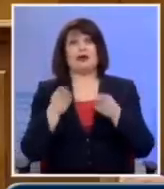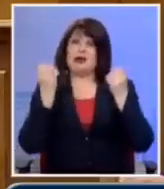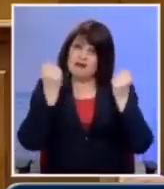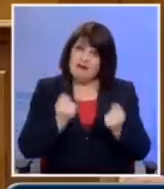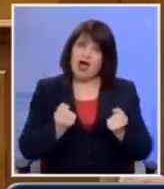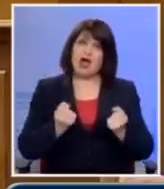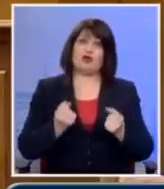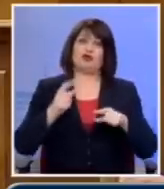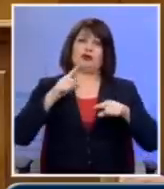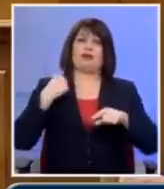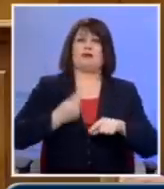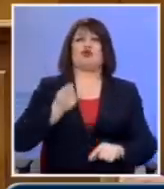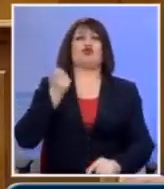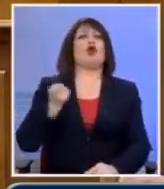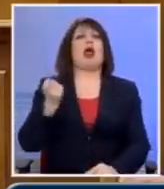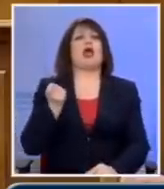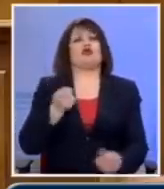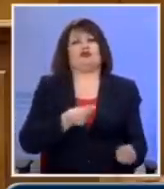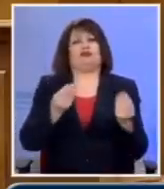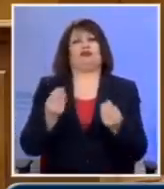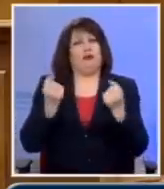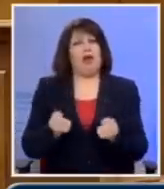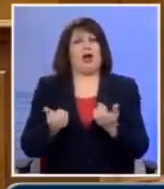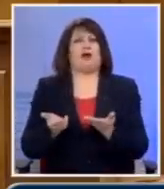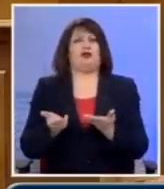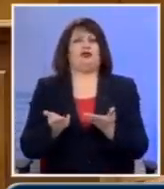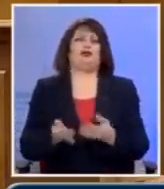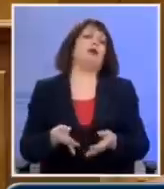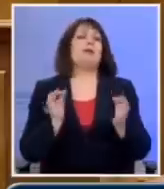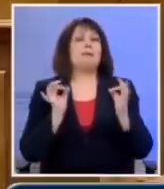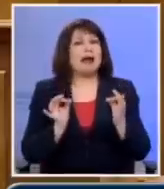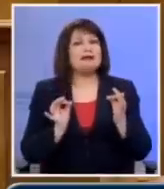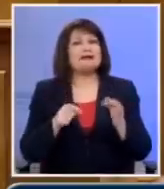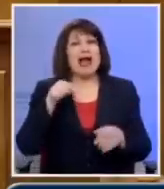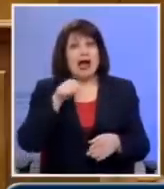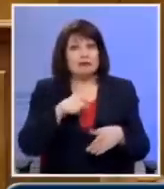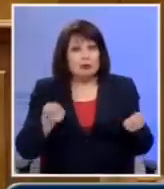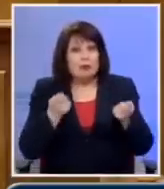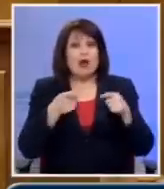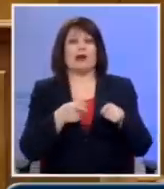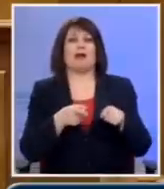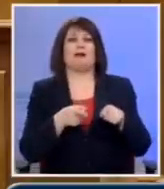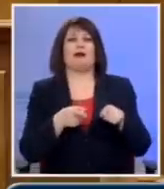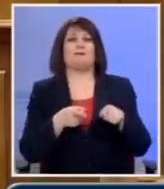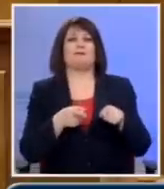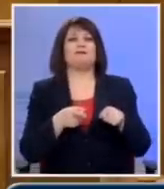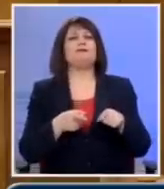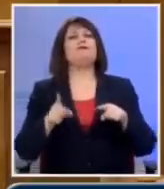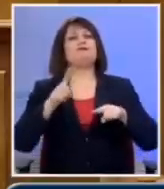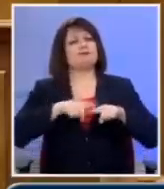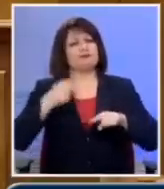του δημόσιου χρέους. Και μάλιστα, εξαιτίας αυτής της πρακτικής, το ελληνικό